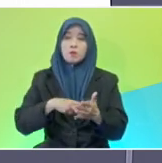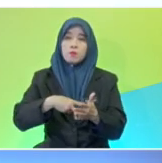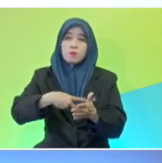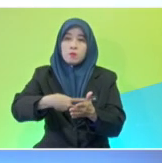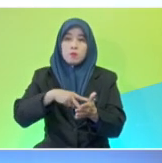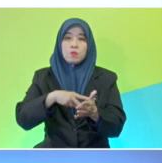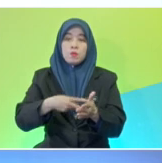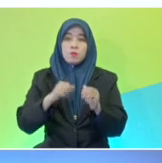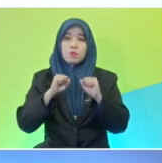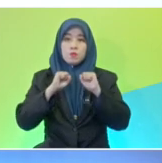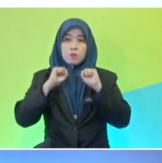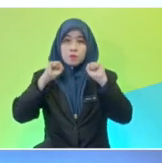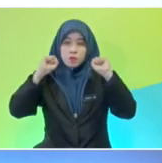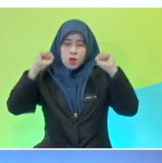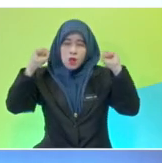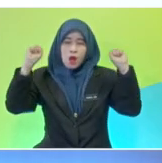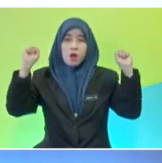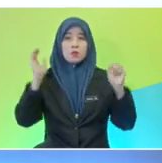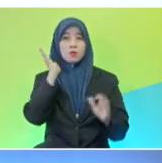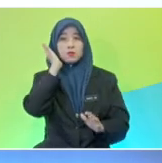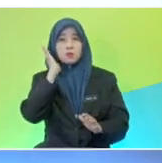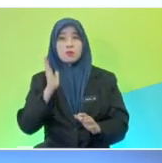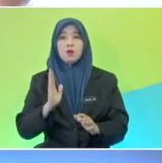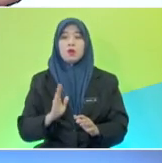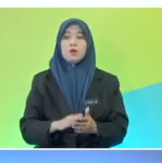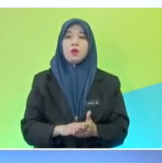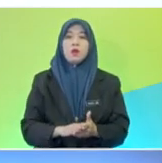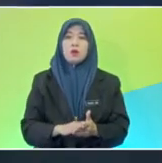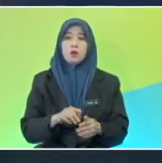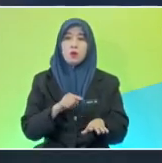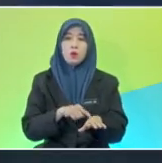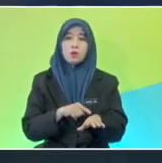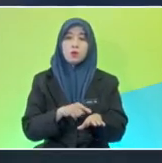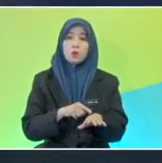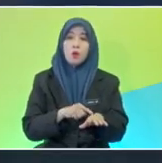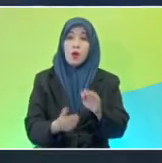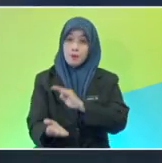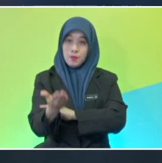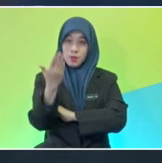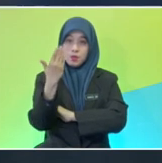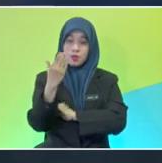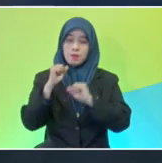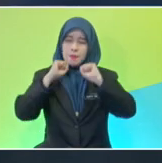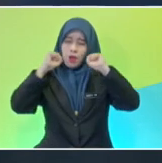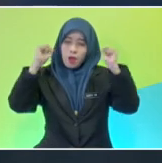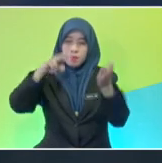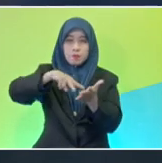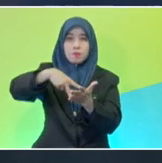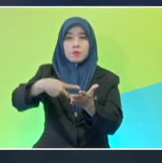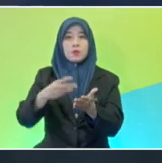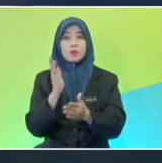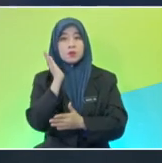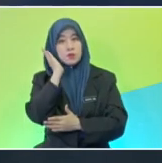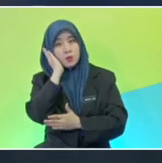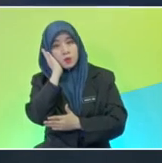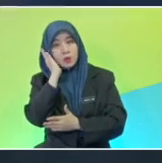kan, kita akan bangun tidur pada waktu pada waktu bila? Pagi. Betul, pada waktu pagi.